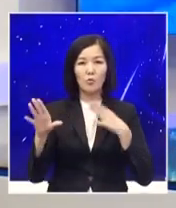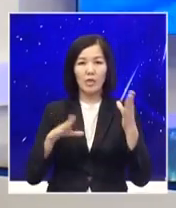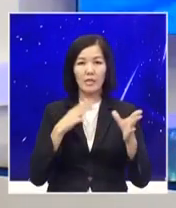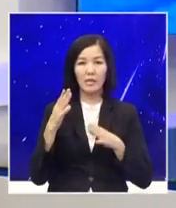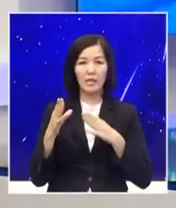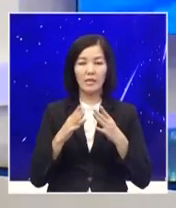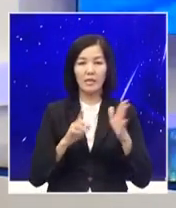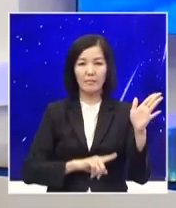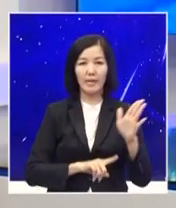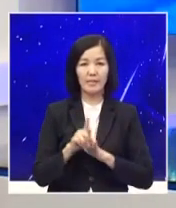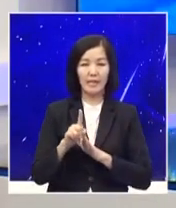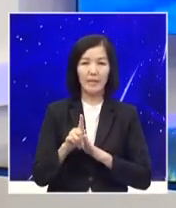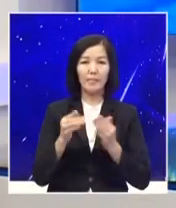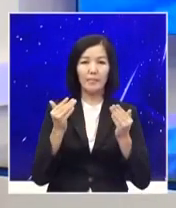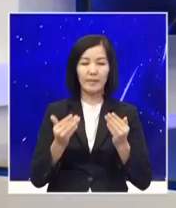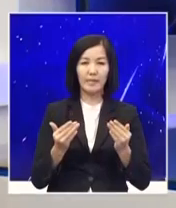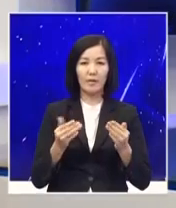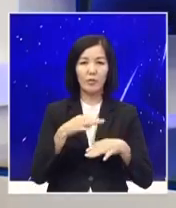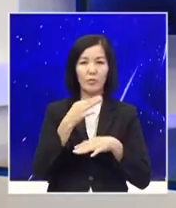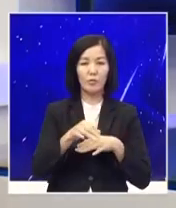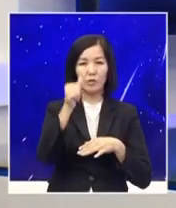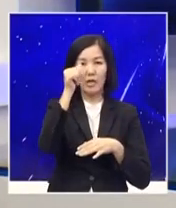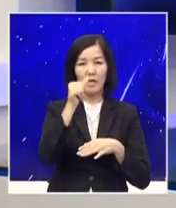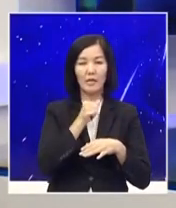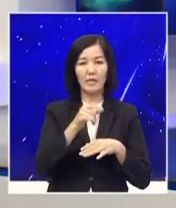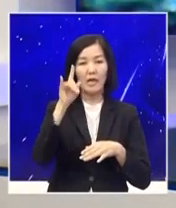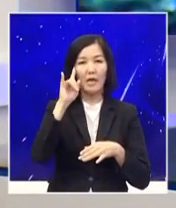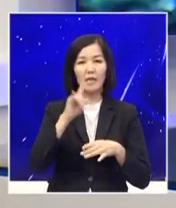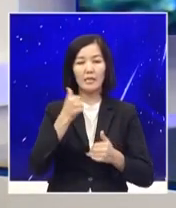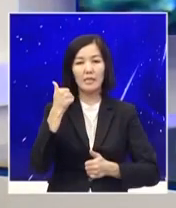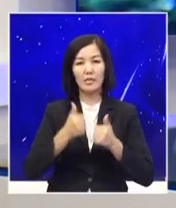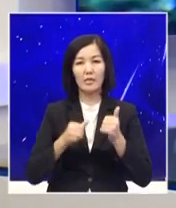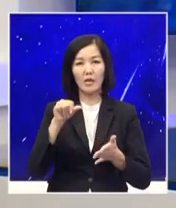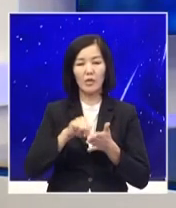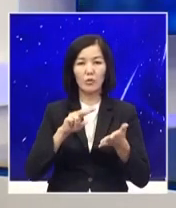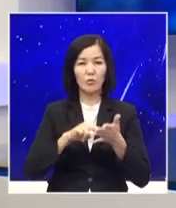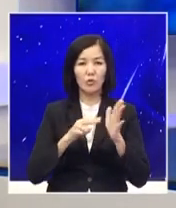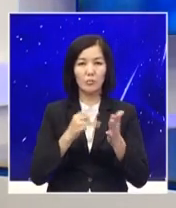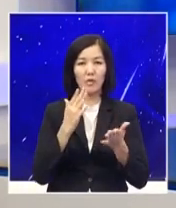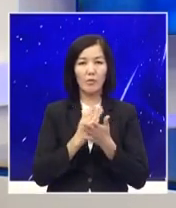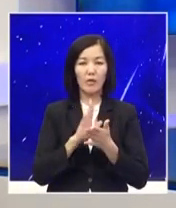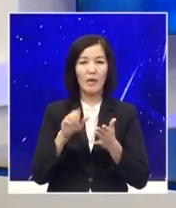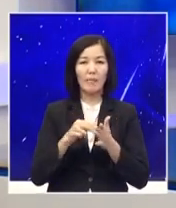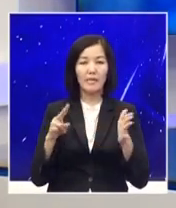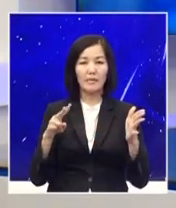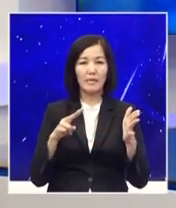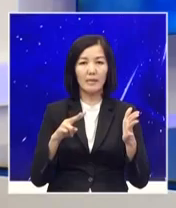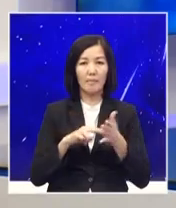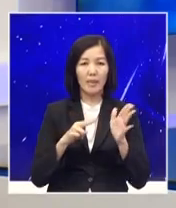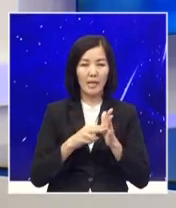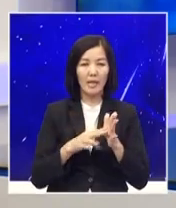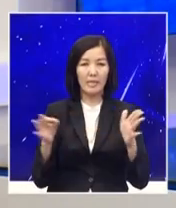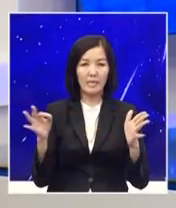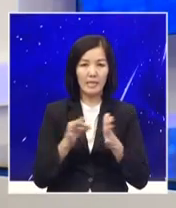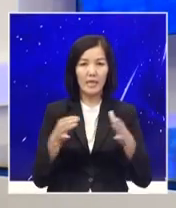жаттығу жиынына кірісіп кетті. Жерлестеріміз күз айларында өтетін Қазақстан чемпионатына қатысуды жоспарлап отыр. Басты мақсат командалық